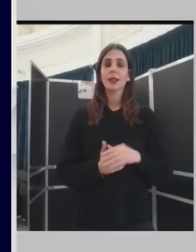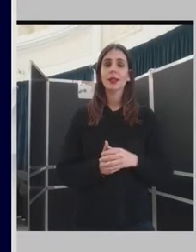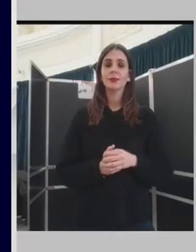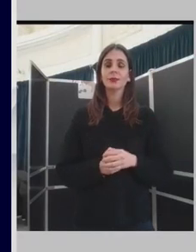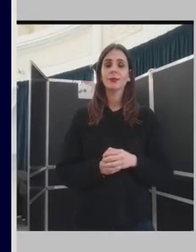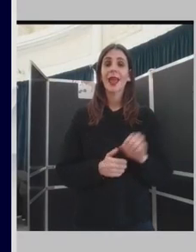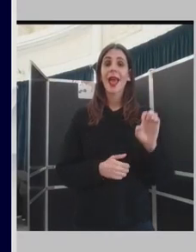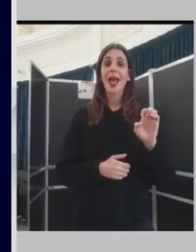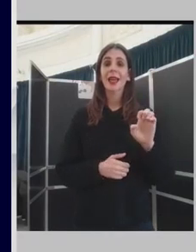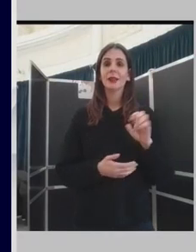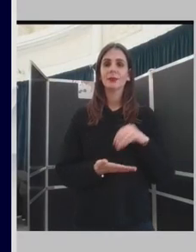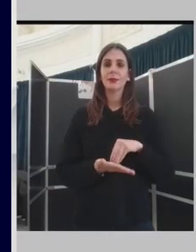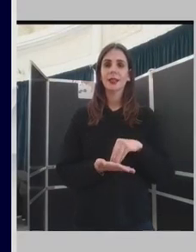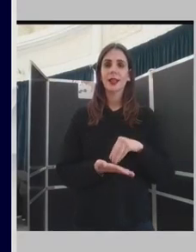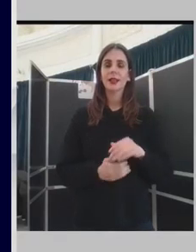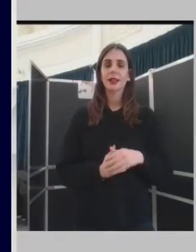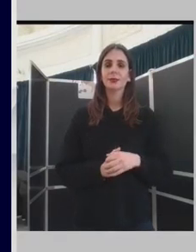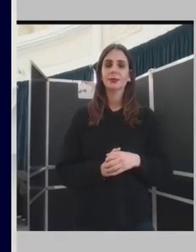Ecca,